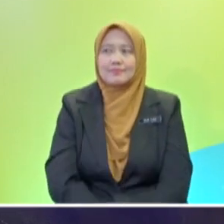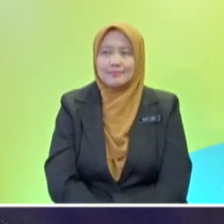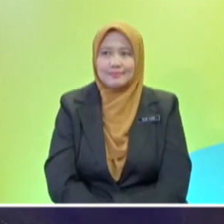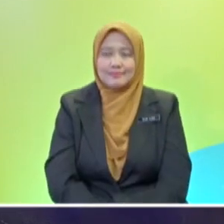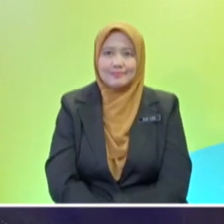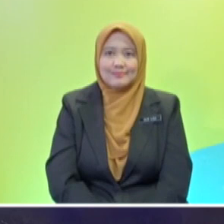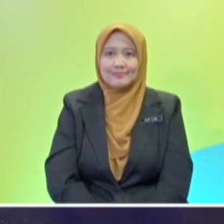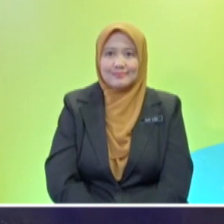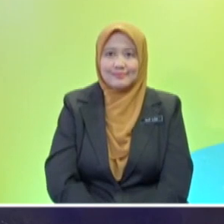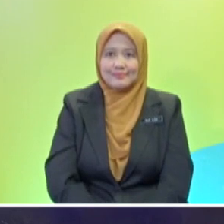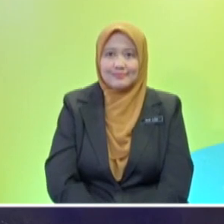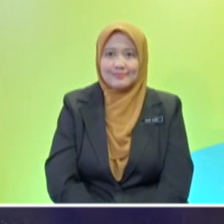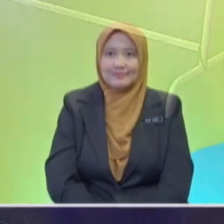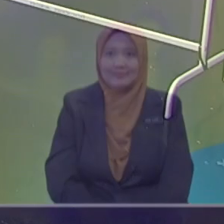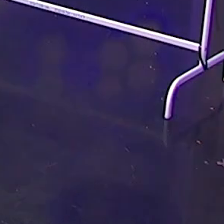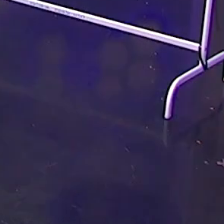cantik